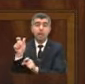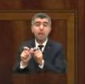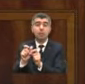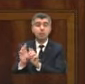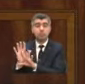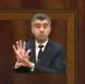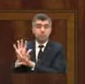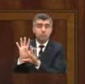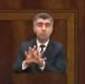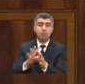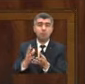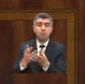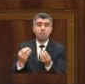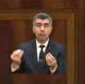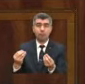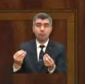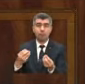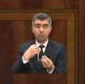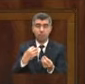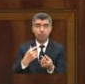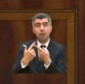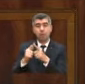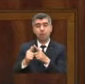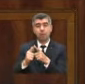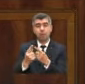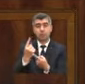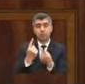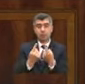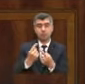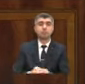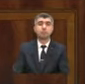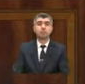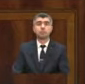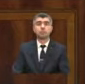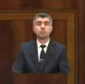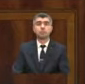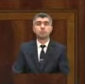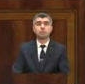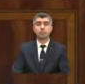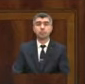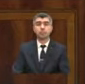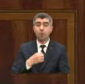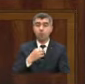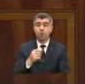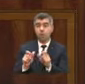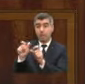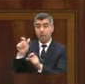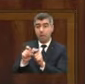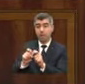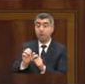على الصحة العامة أو الشعور بالأمن الصحي بالنسبة للمواطن. إعادة ثقة المواطنين في السياسة